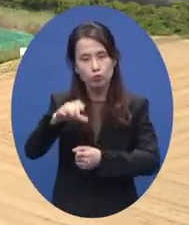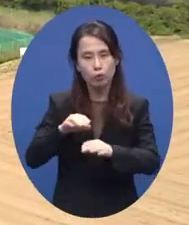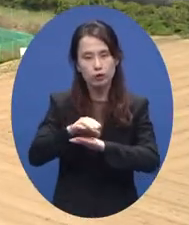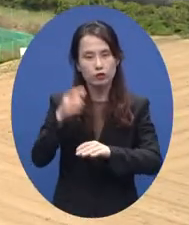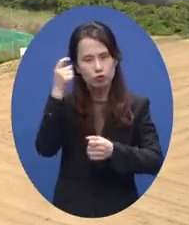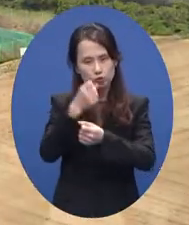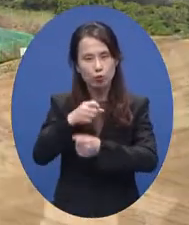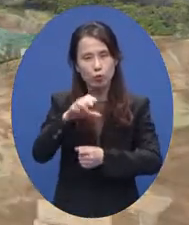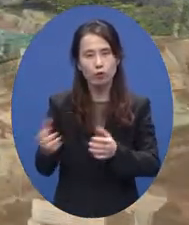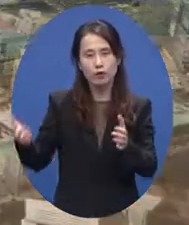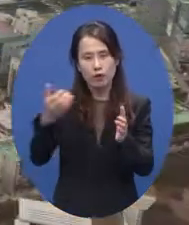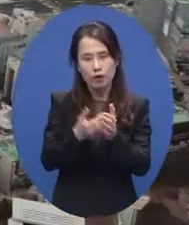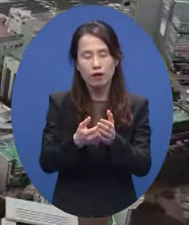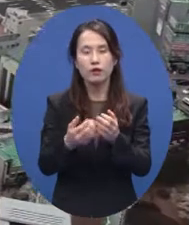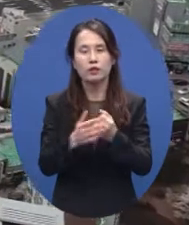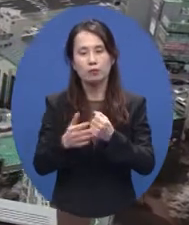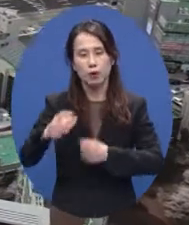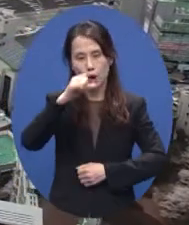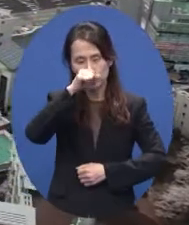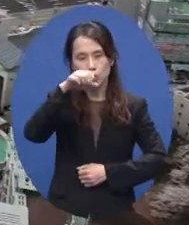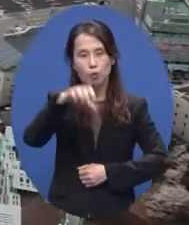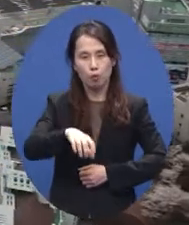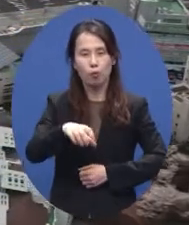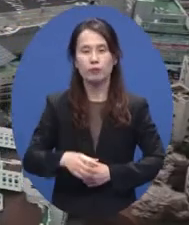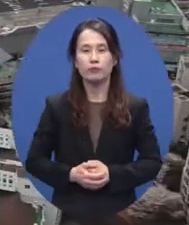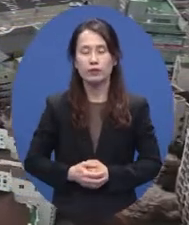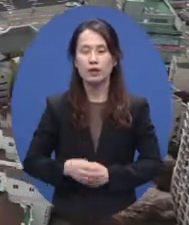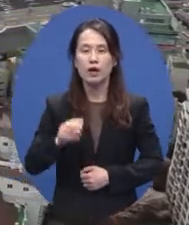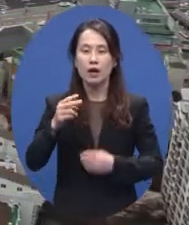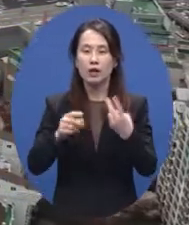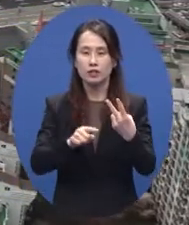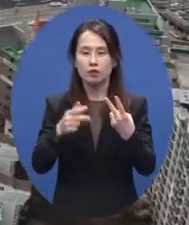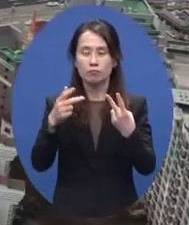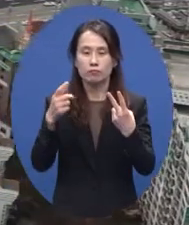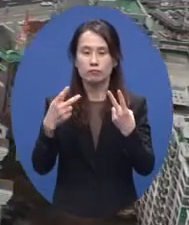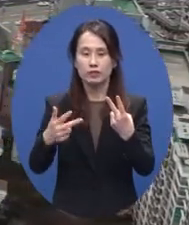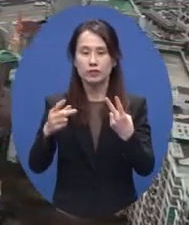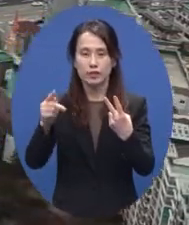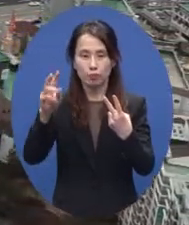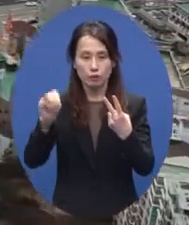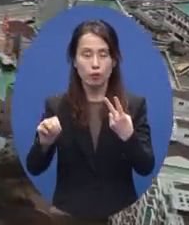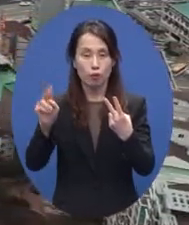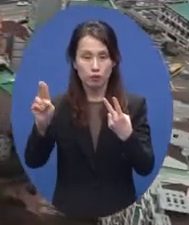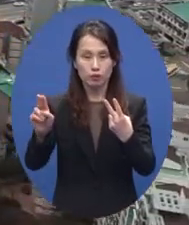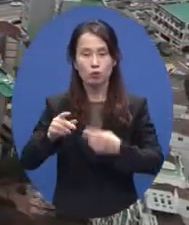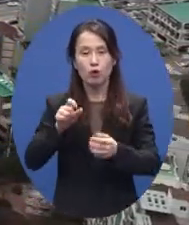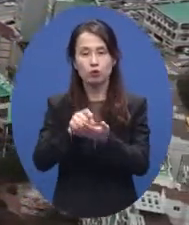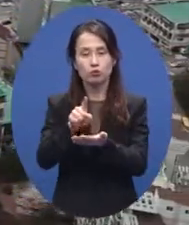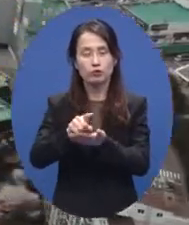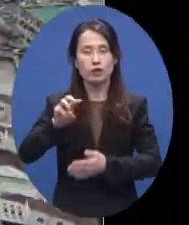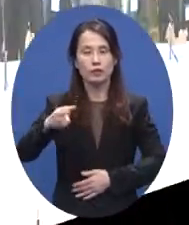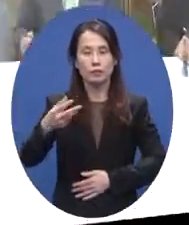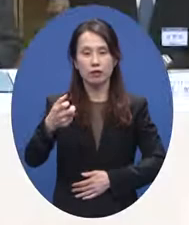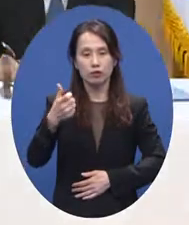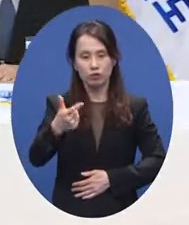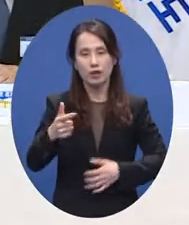기반도 탄탄합니다. 부지 규모는 2.7제곱킬로미터로 축구장 386개가 합쳐진